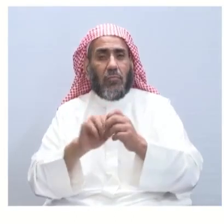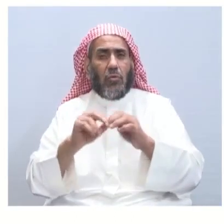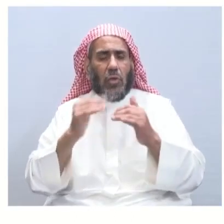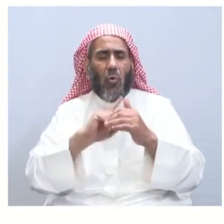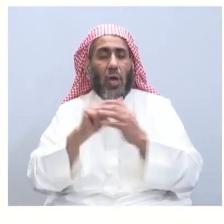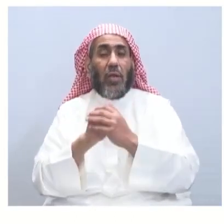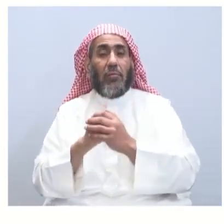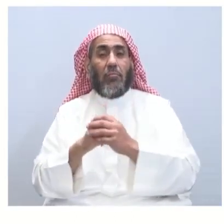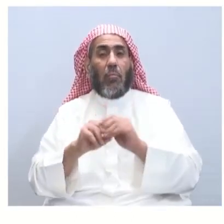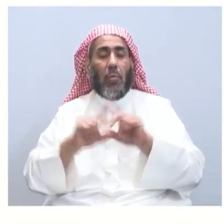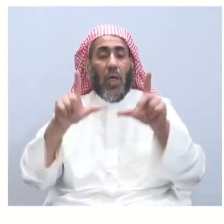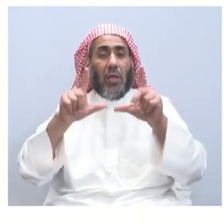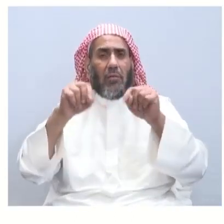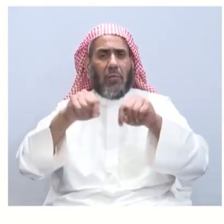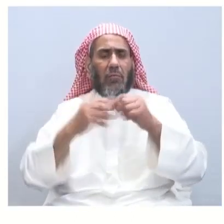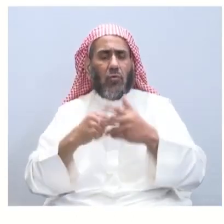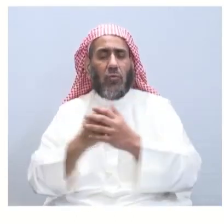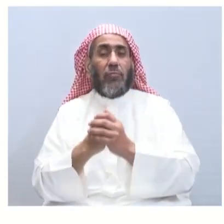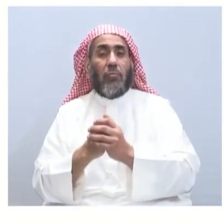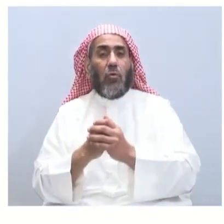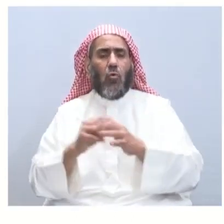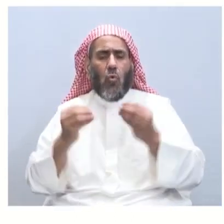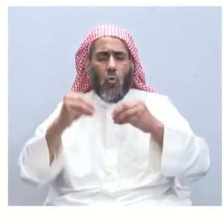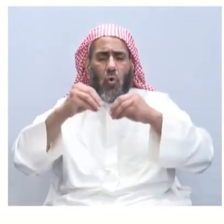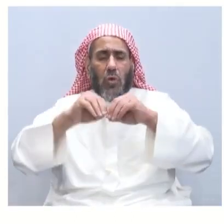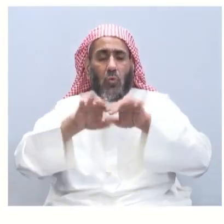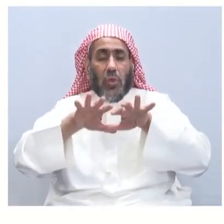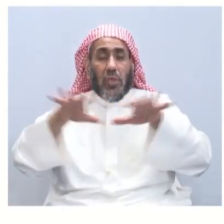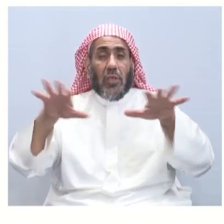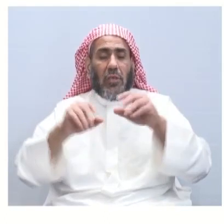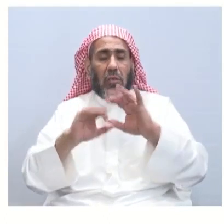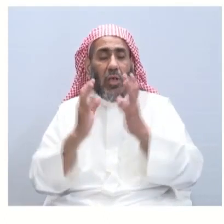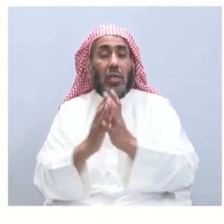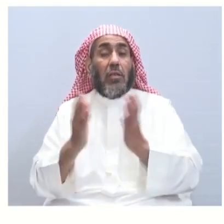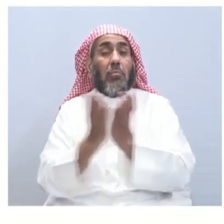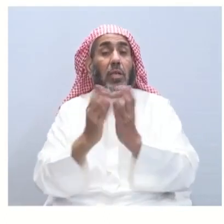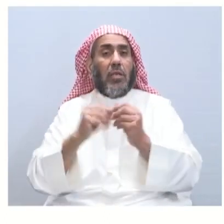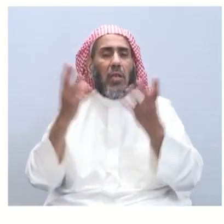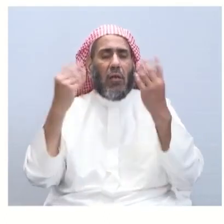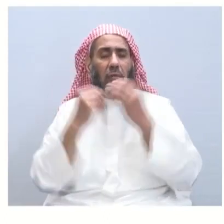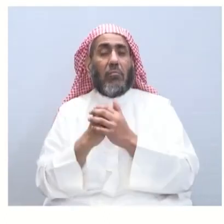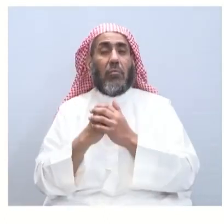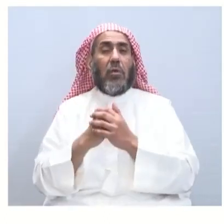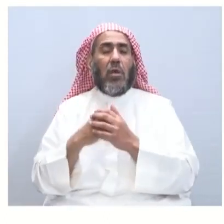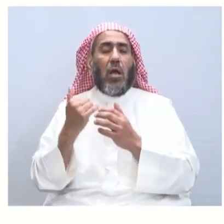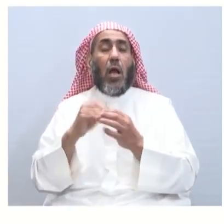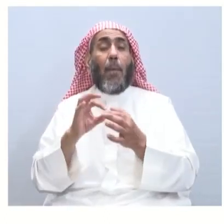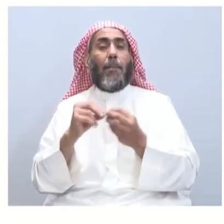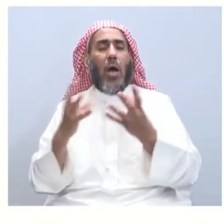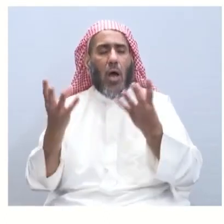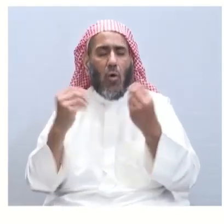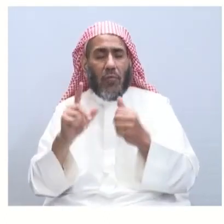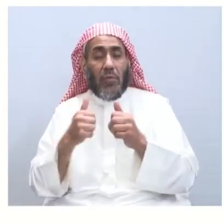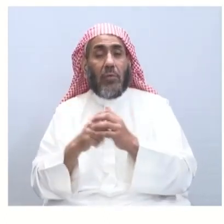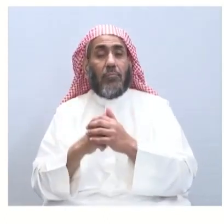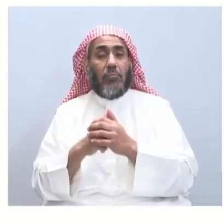التواريخ الذي متى ظهرت يعني الصحف وازدادت وانتشرت شكلت المجلات الثقافيه اهم الروافد في البدايه